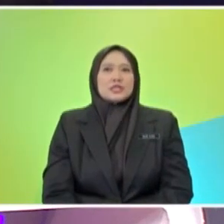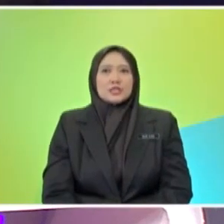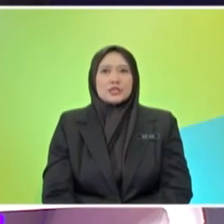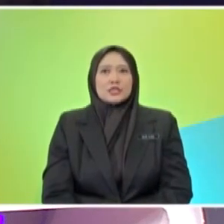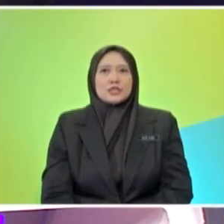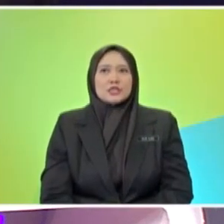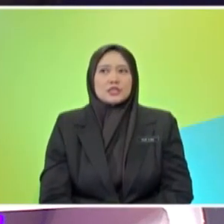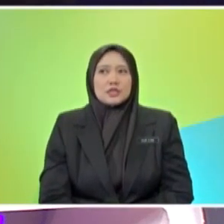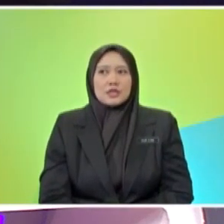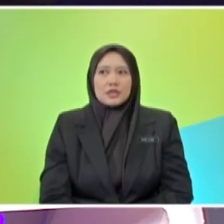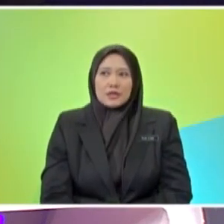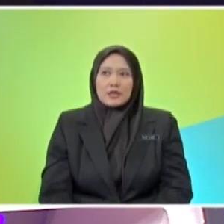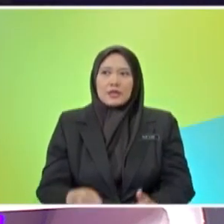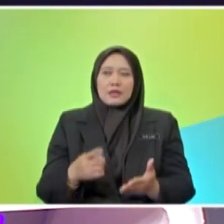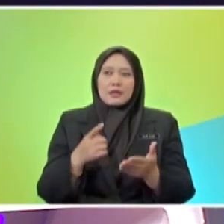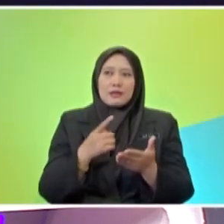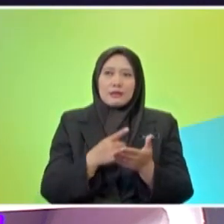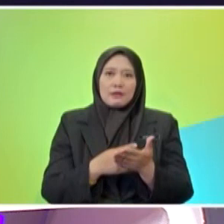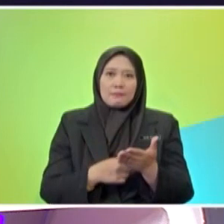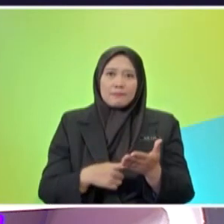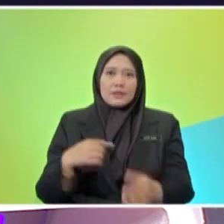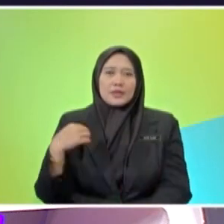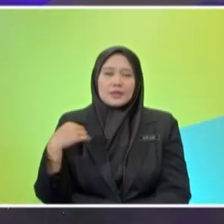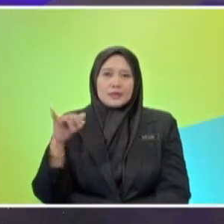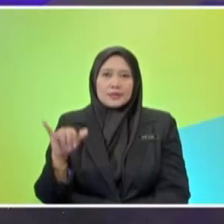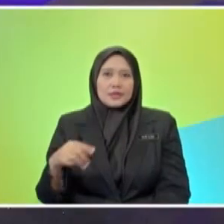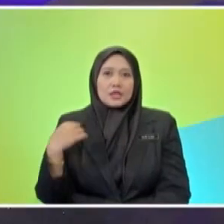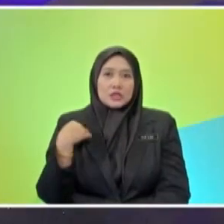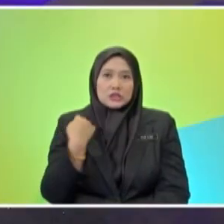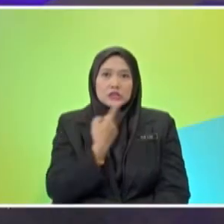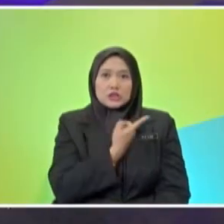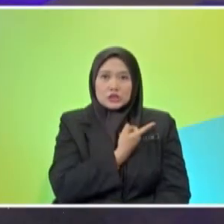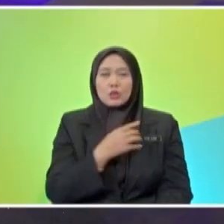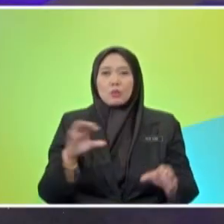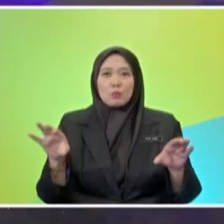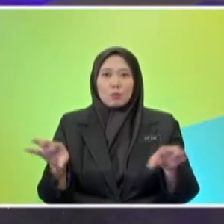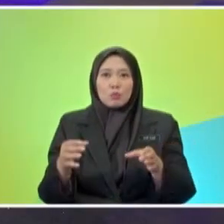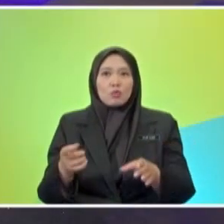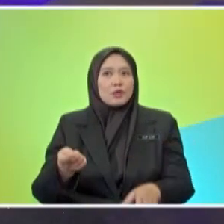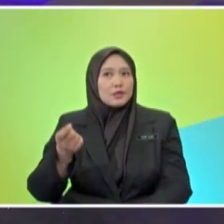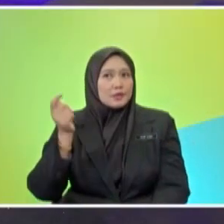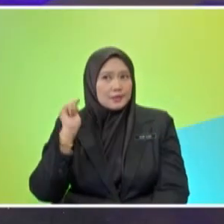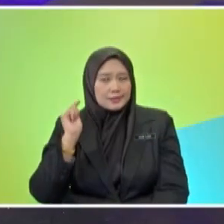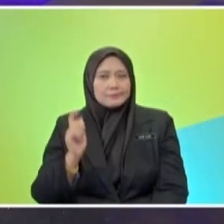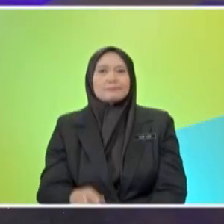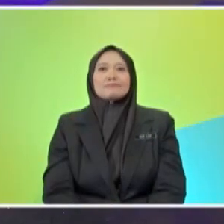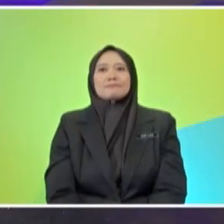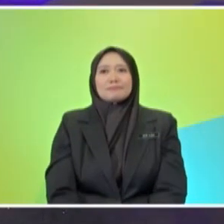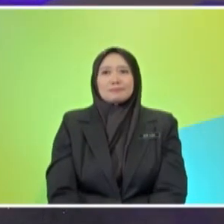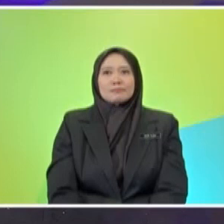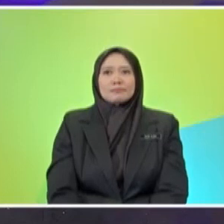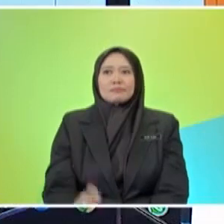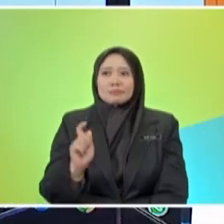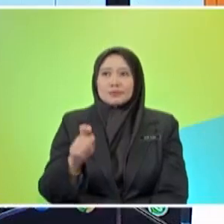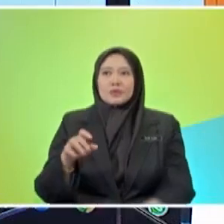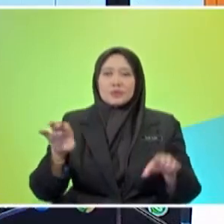Ifan bina projek tersebut, Ifan kena buat carta alih dia lah. Carta alih itu yang paling penting, cikgu. Ya. Dapat carta alih itu baru kita boleh teruskan dengan projek kita. Ya,